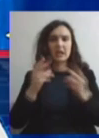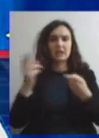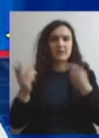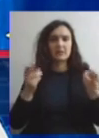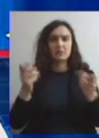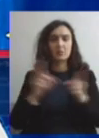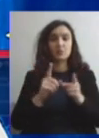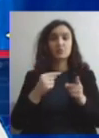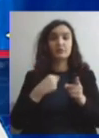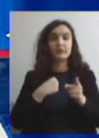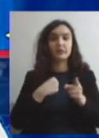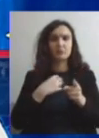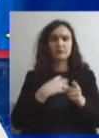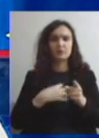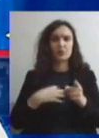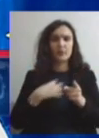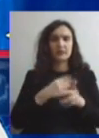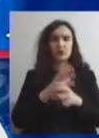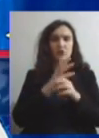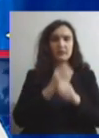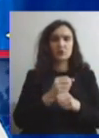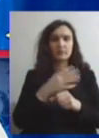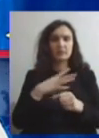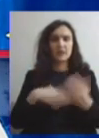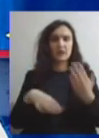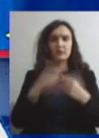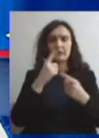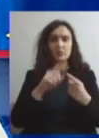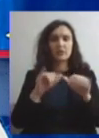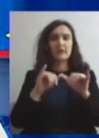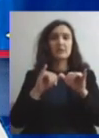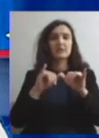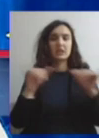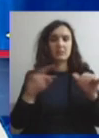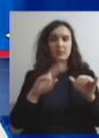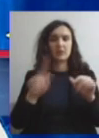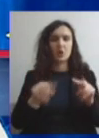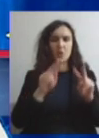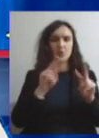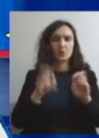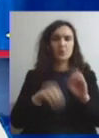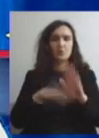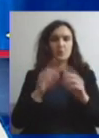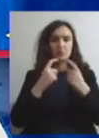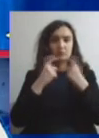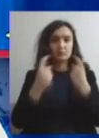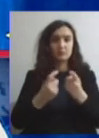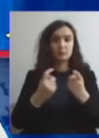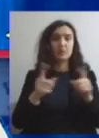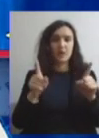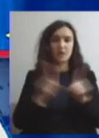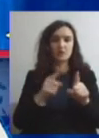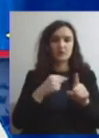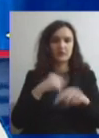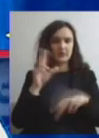ჩვენ მნიშვნელოვნად შევზღუდეთ ქვეყანაში ვირუსის გავრცელება და გავხადეთ ის კონტროლირებადი, სწორედ ესევე ჩვენ ვთვლით, რომ